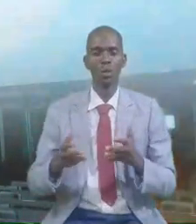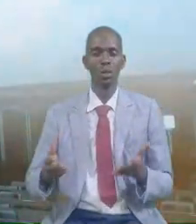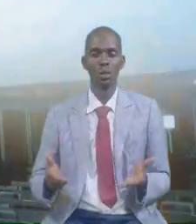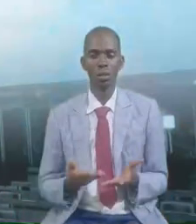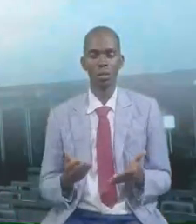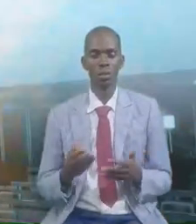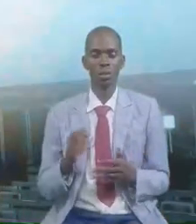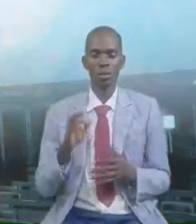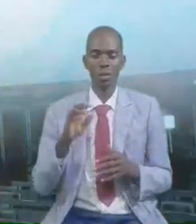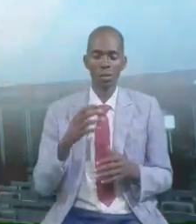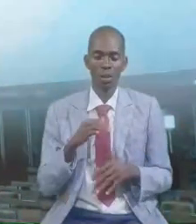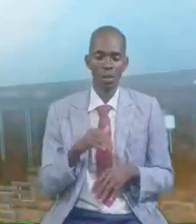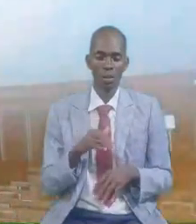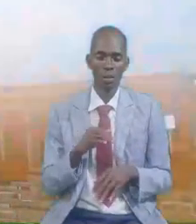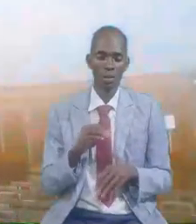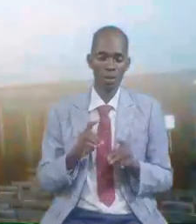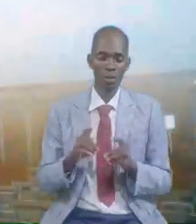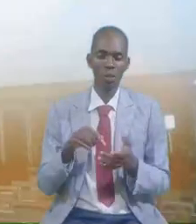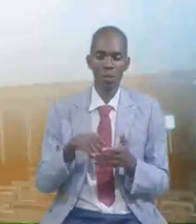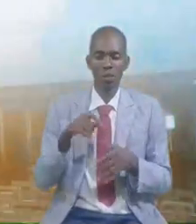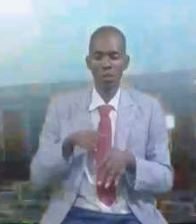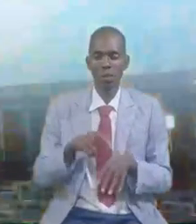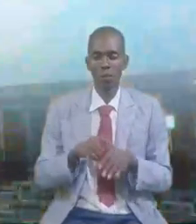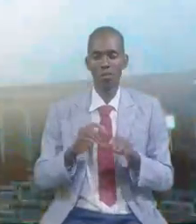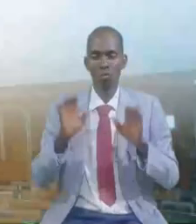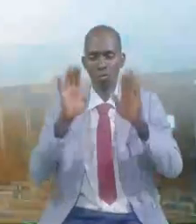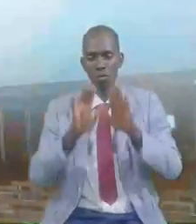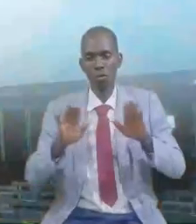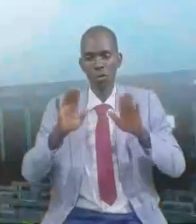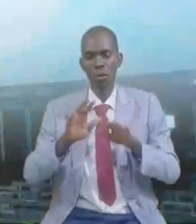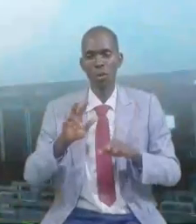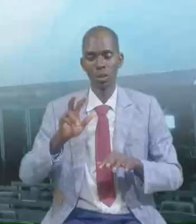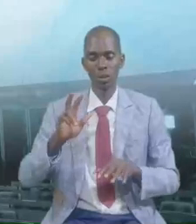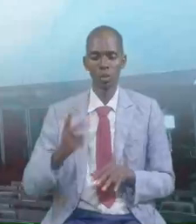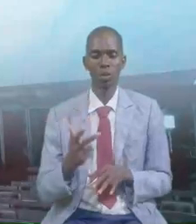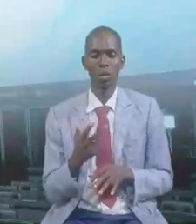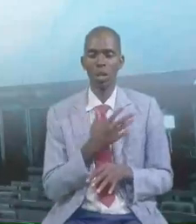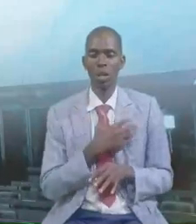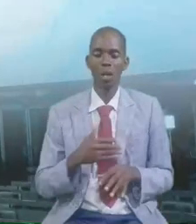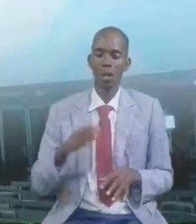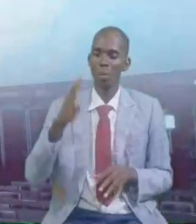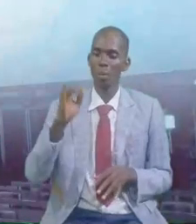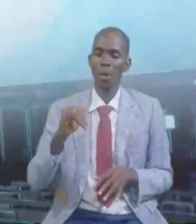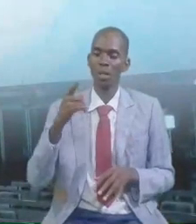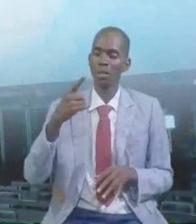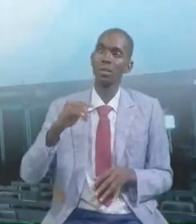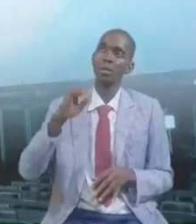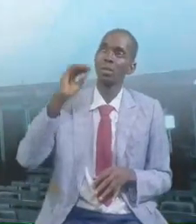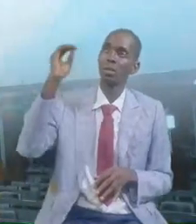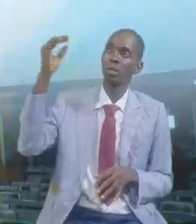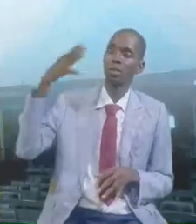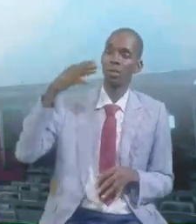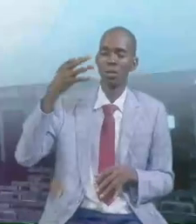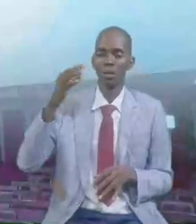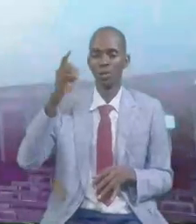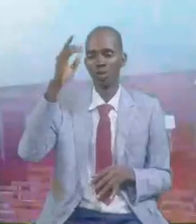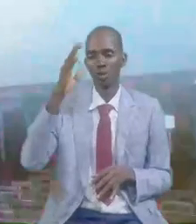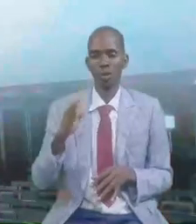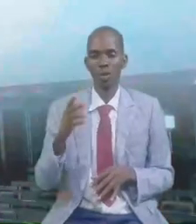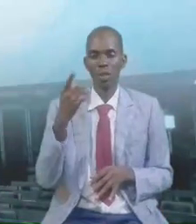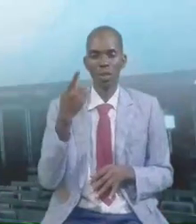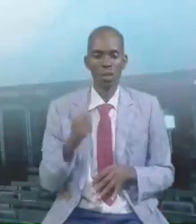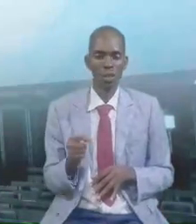et le lieu de cette séance. Voilà pourquoi il faut donner les bonnes informations et surtout un numéro de